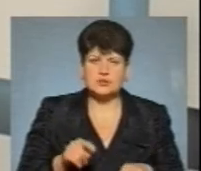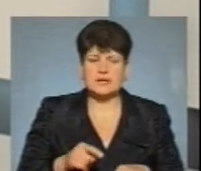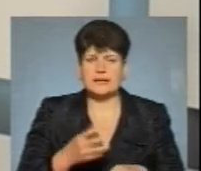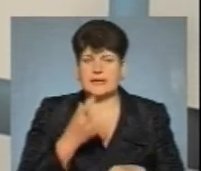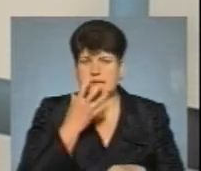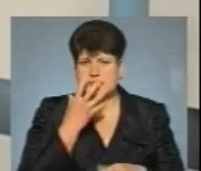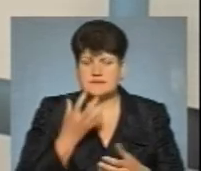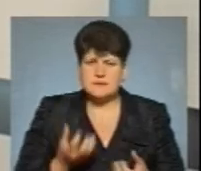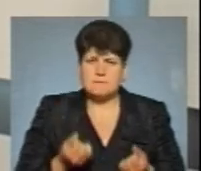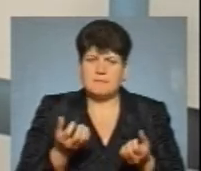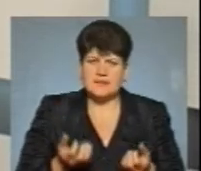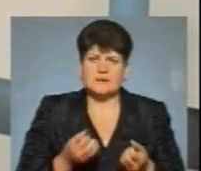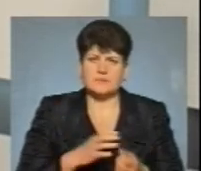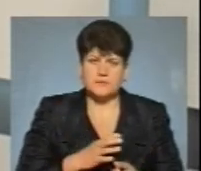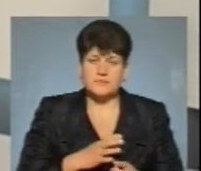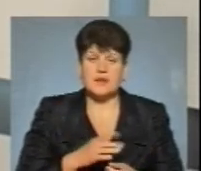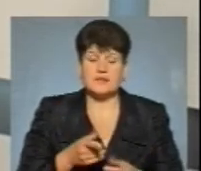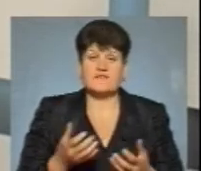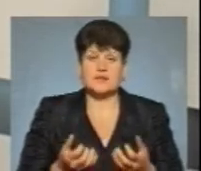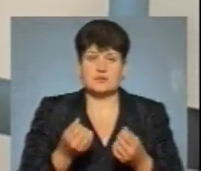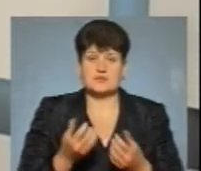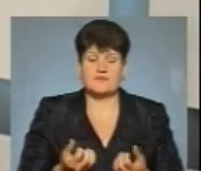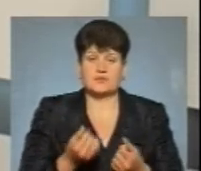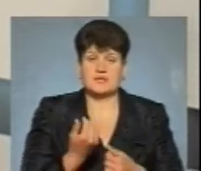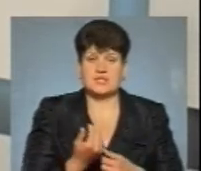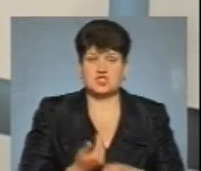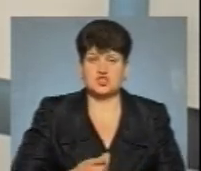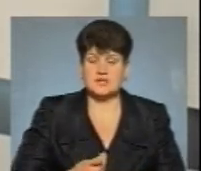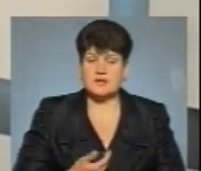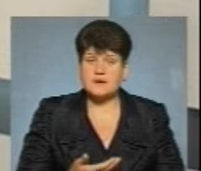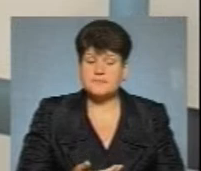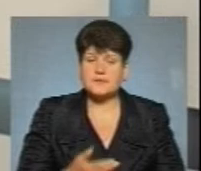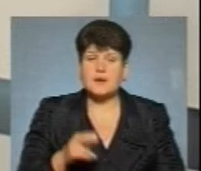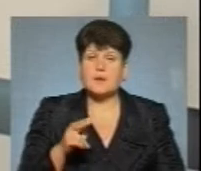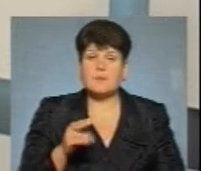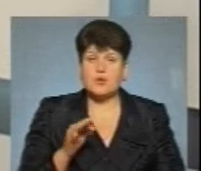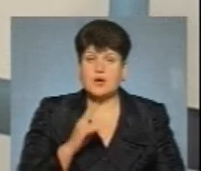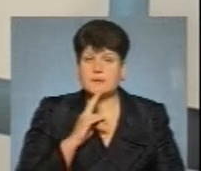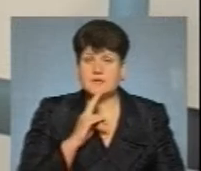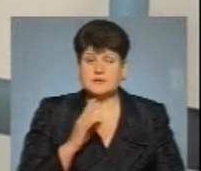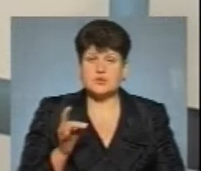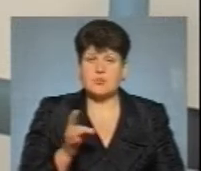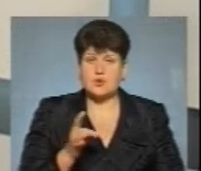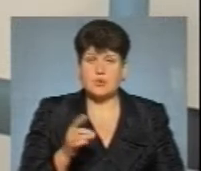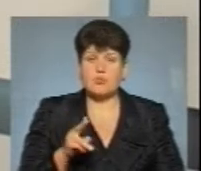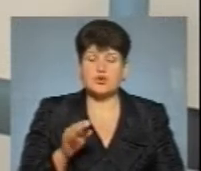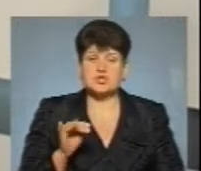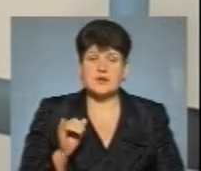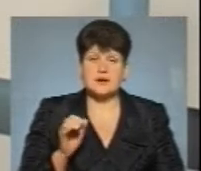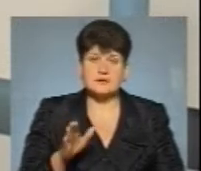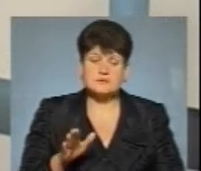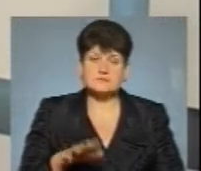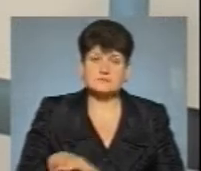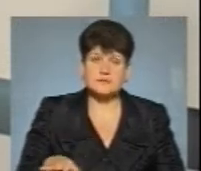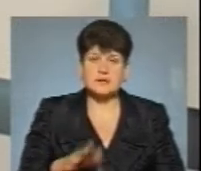кисневій підтримці, так? Але нам вдалося врятувати її життя. Так? Але по Кременецькому району, по Почаївській зоні ми бачимо, що